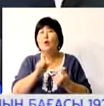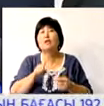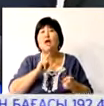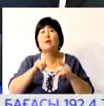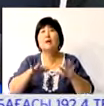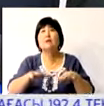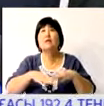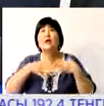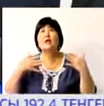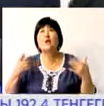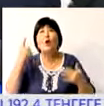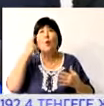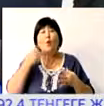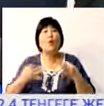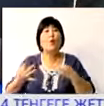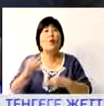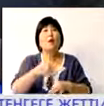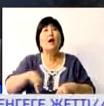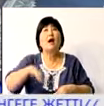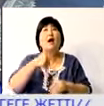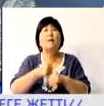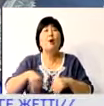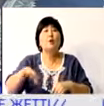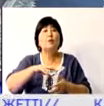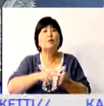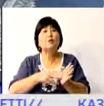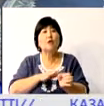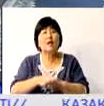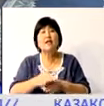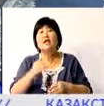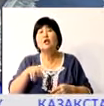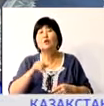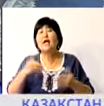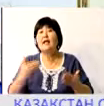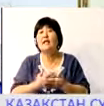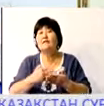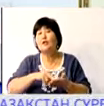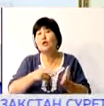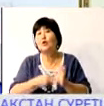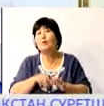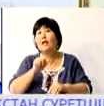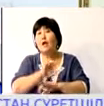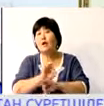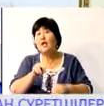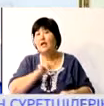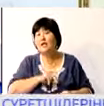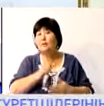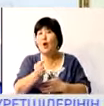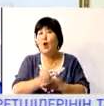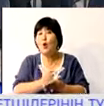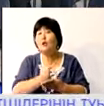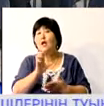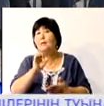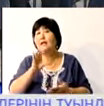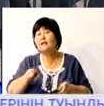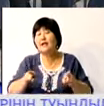пленарлық мәжілісте кеңінен ой бөлісті. Аймақ басшысы өңірімізде жүзеге асып жатқан индустриалды инновациялық жобаларға тоқталып, еңбек ресурстарының балансына